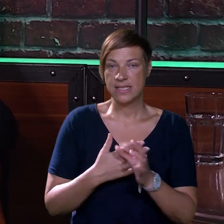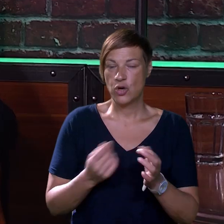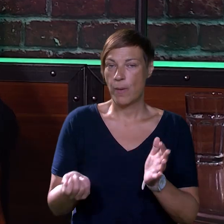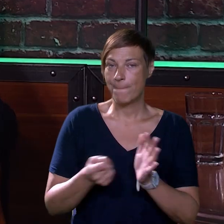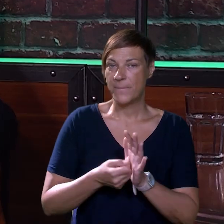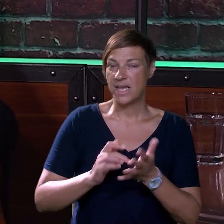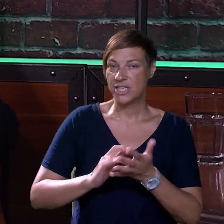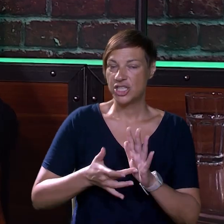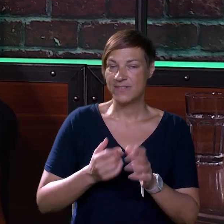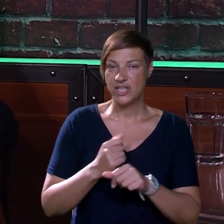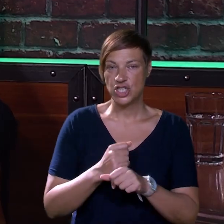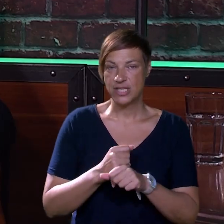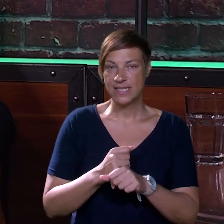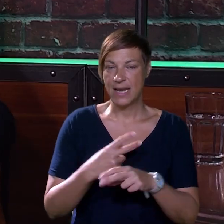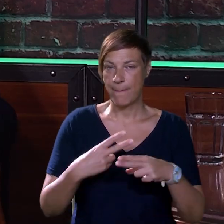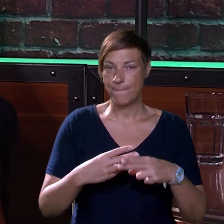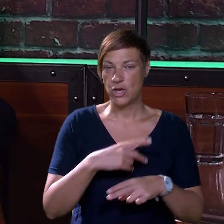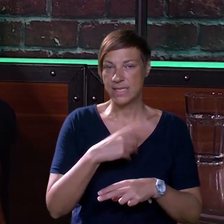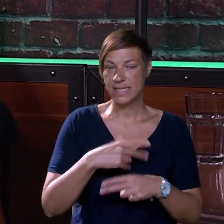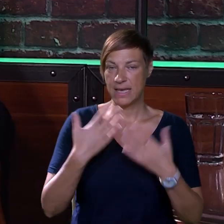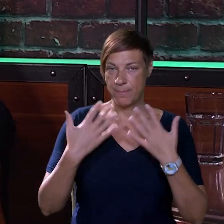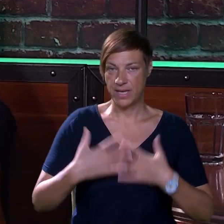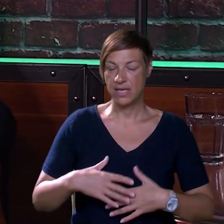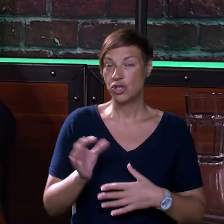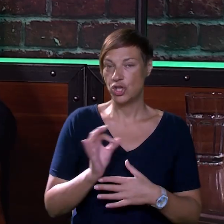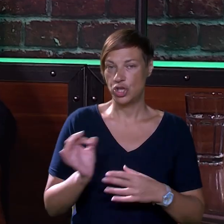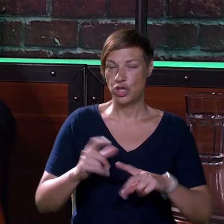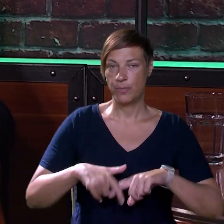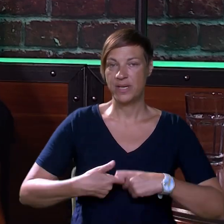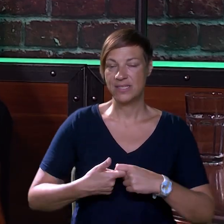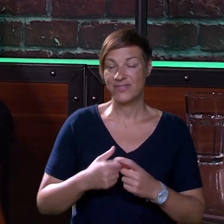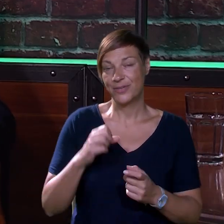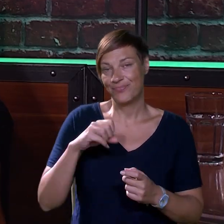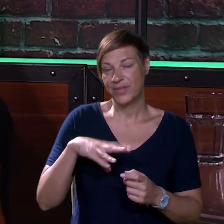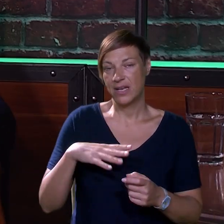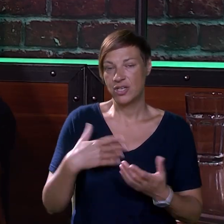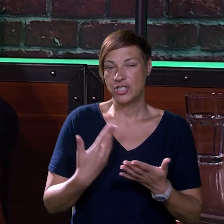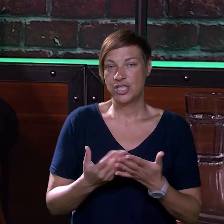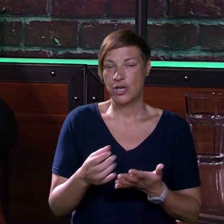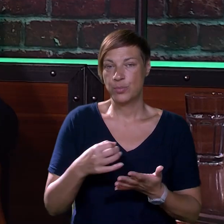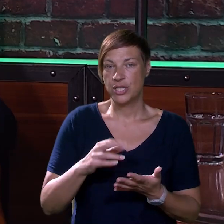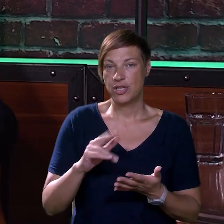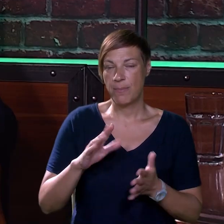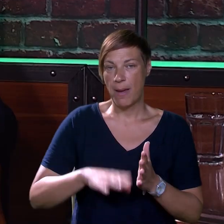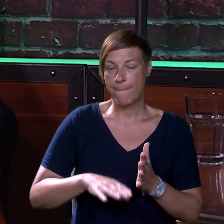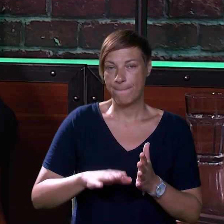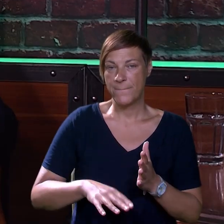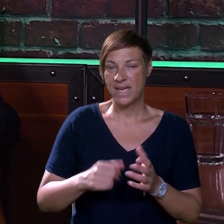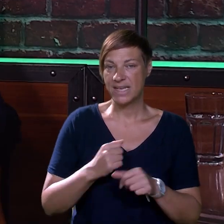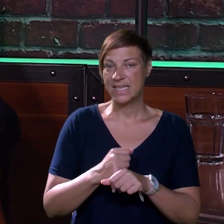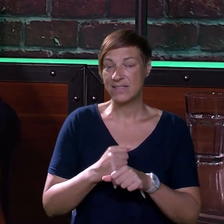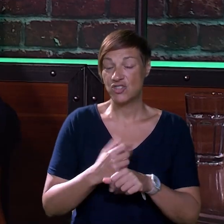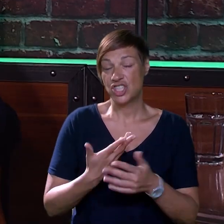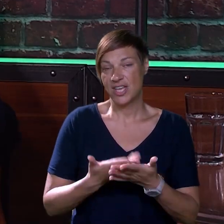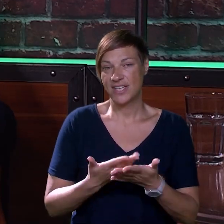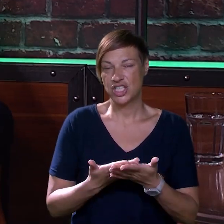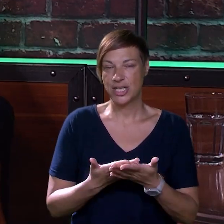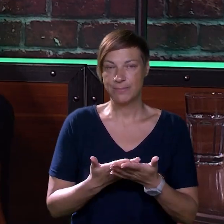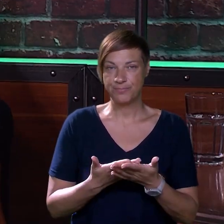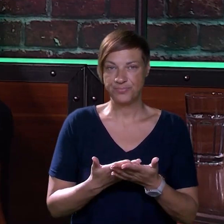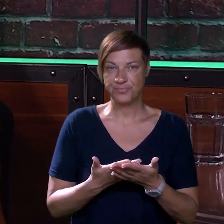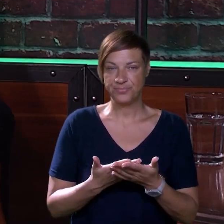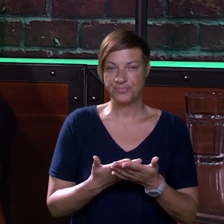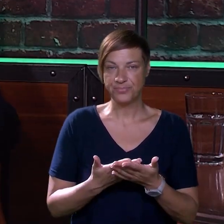plaća sve što se obavi i što bolesnik ima dijagnozu, to je dobra stvar, a loša je što generalno ima manje izvođača radova